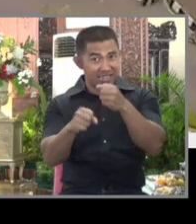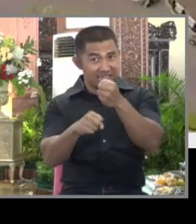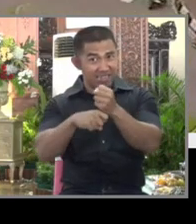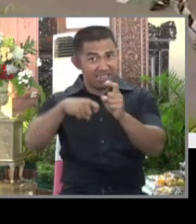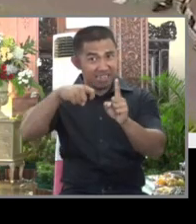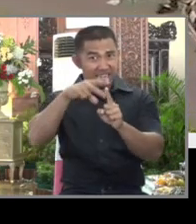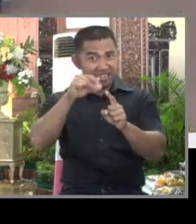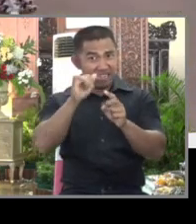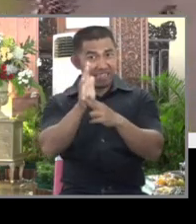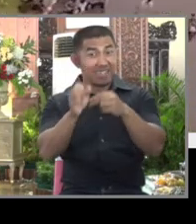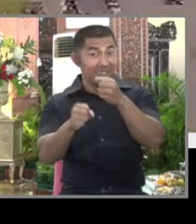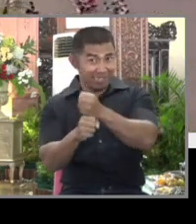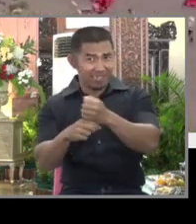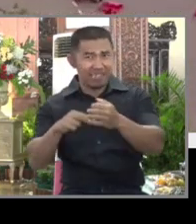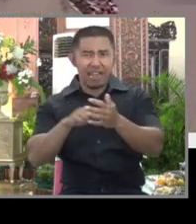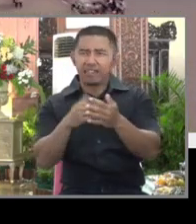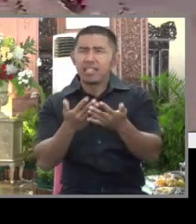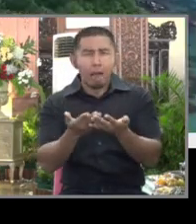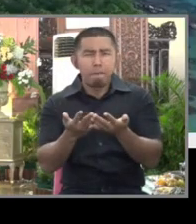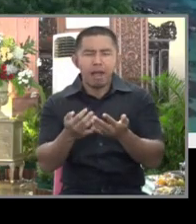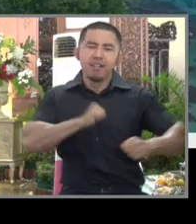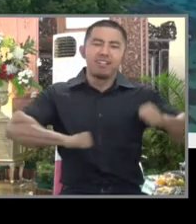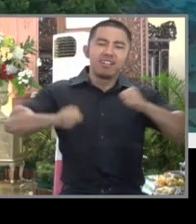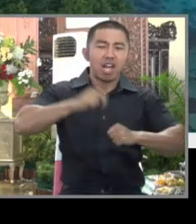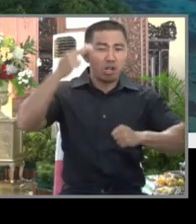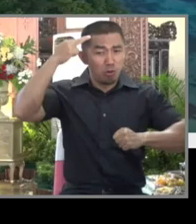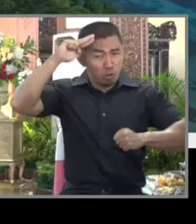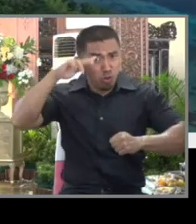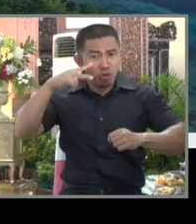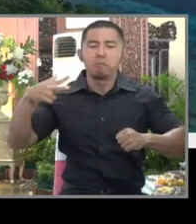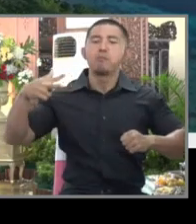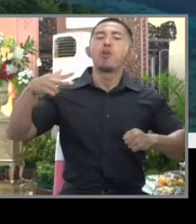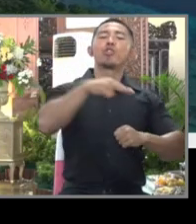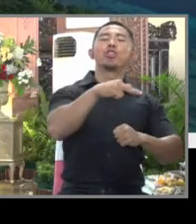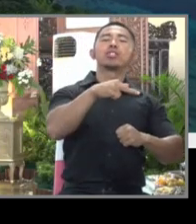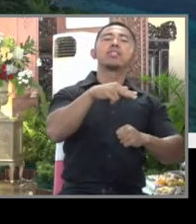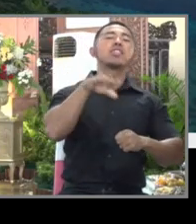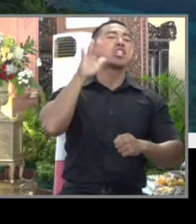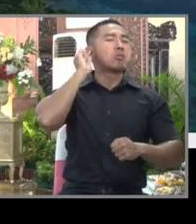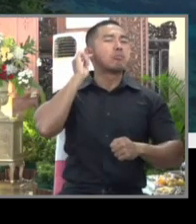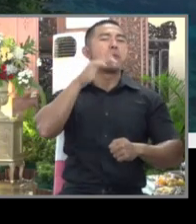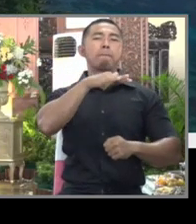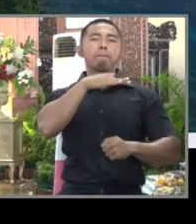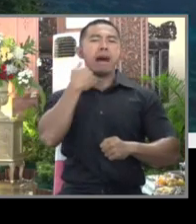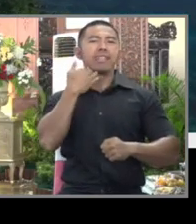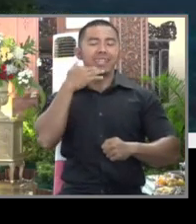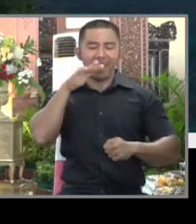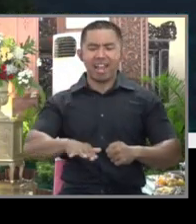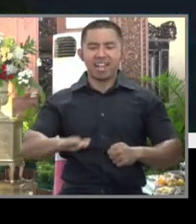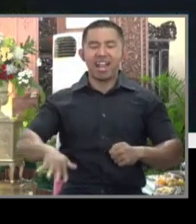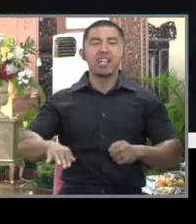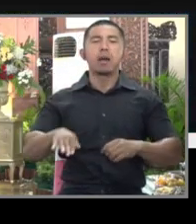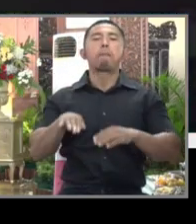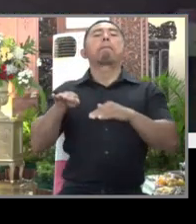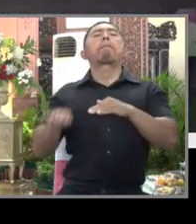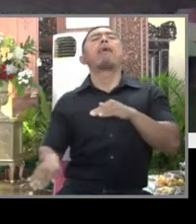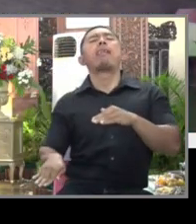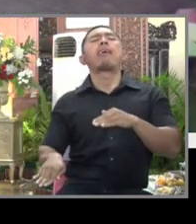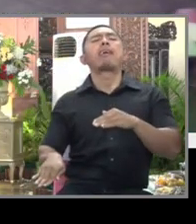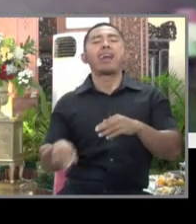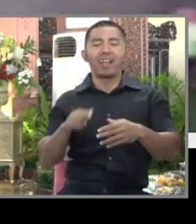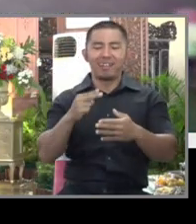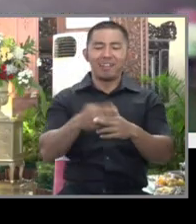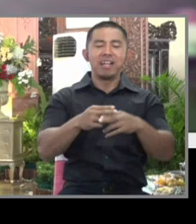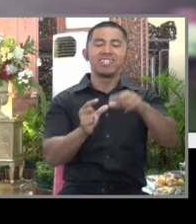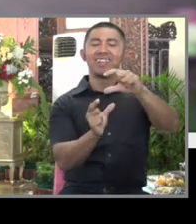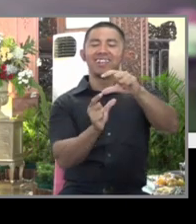gerakan untuk menekan angka kematian ibu, bayi, dan cegah anak stunting yang